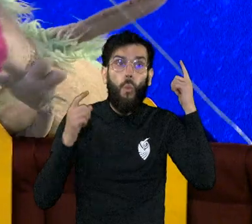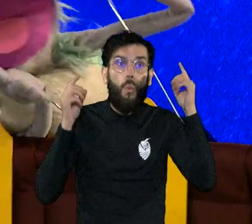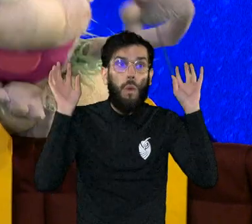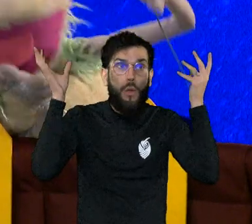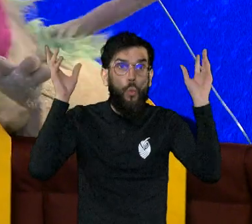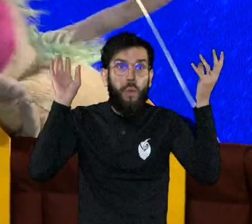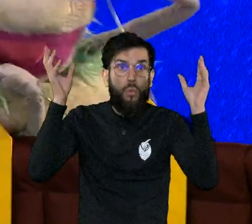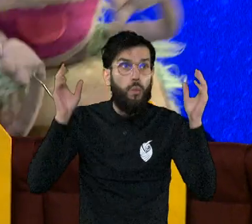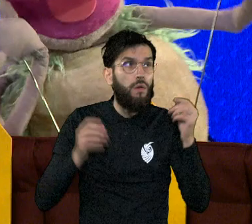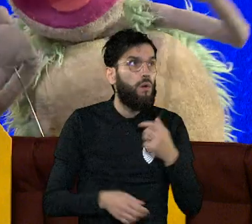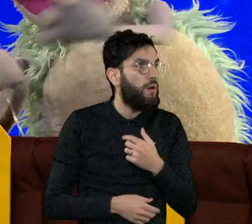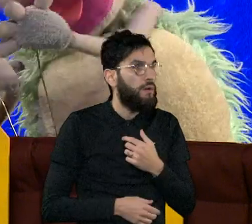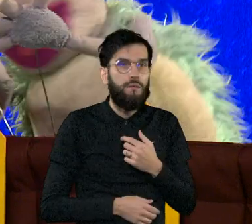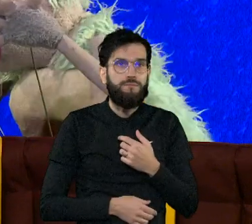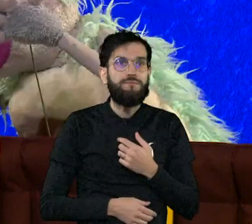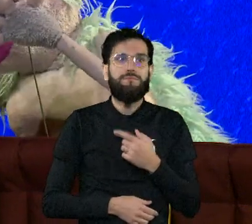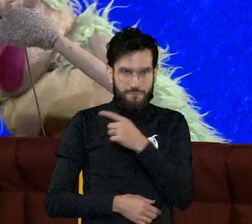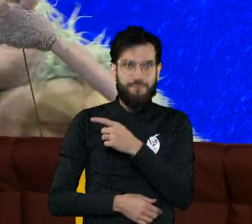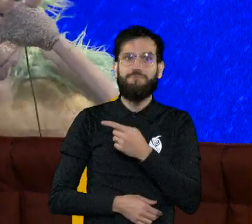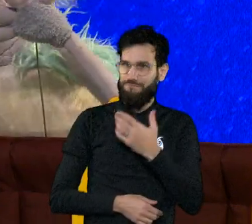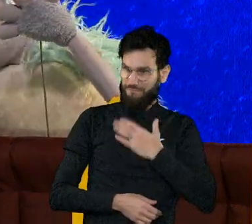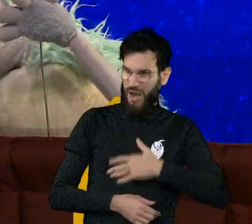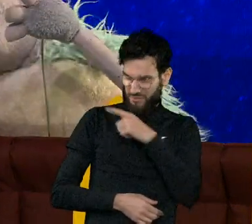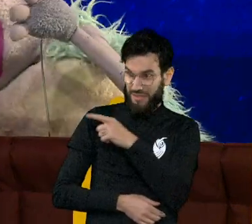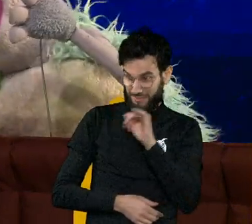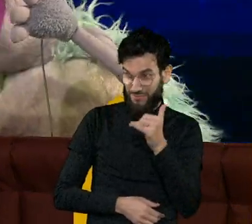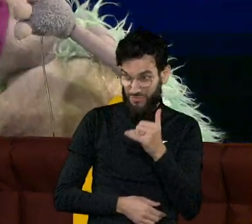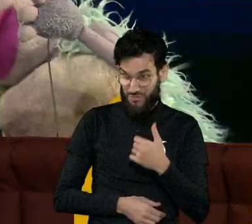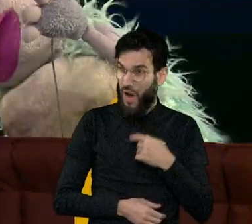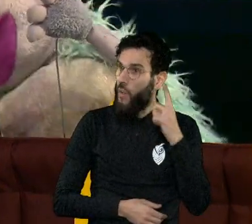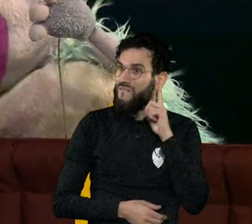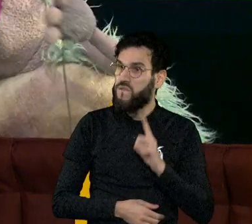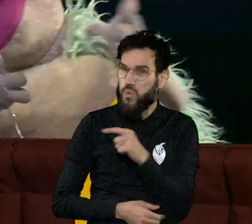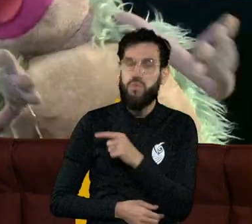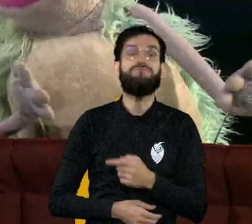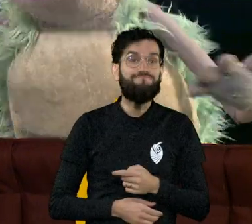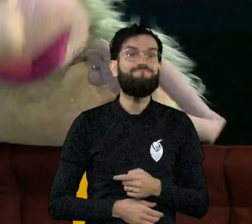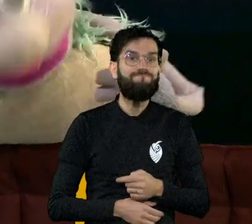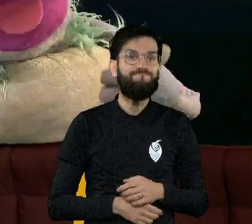Jasné, Murko, to máš veľmi rád. Majáky však, húkajúce autá s majákmi.